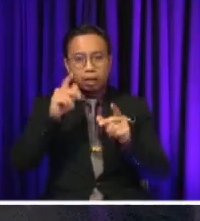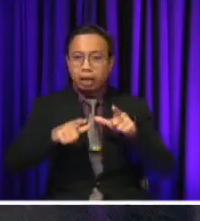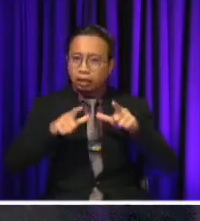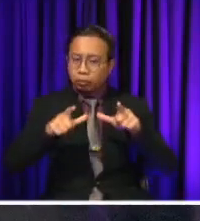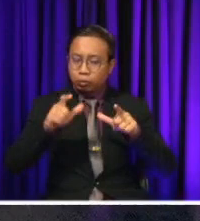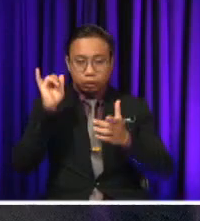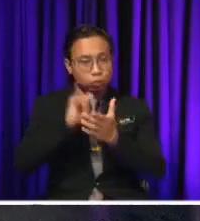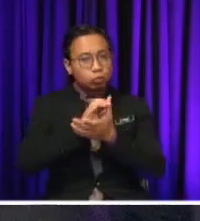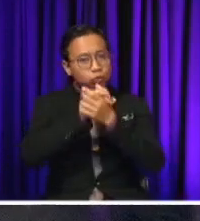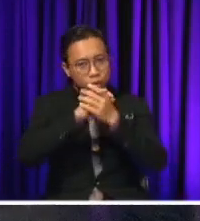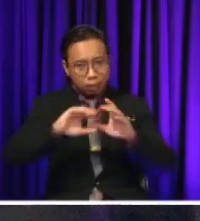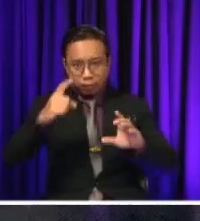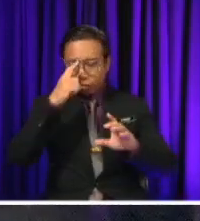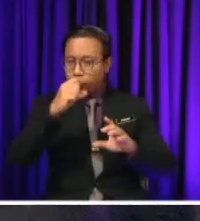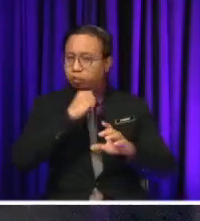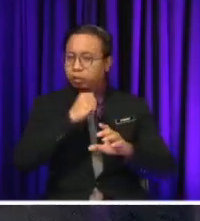juga